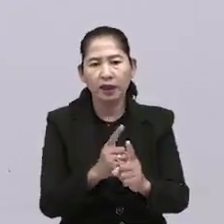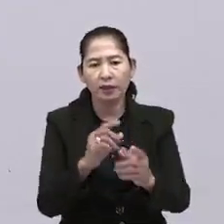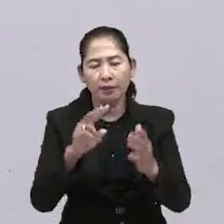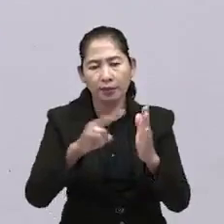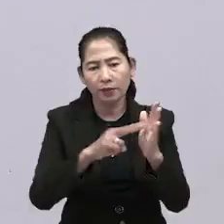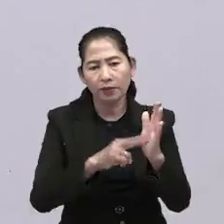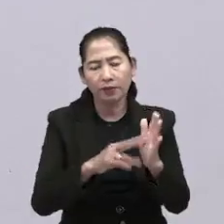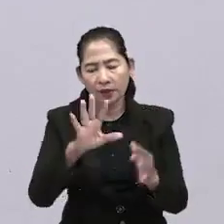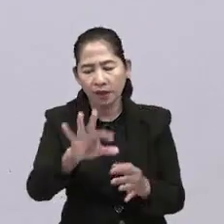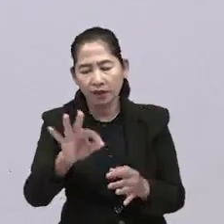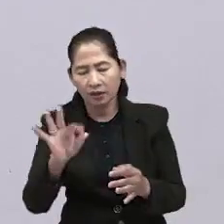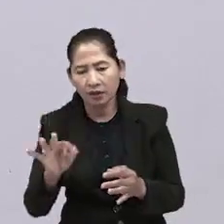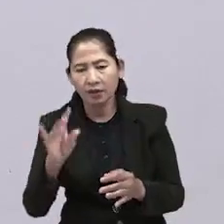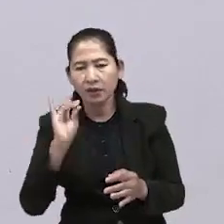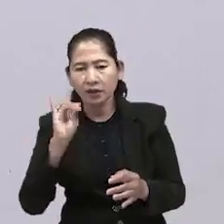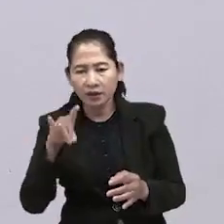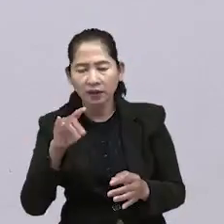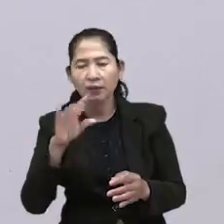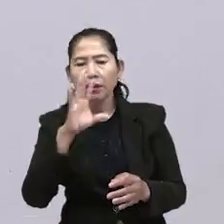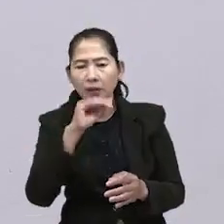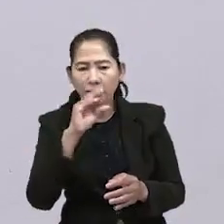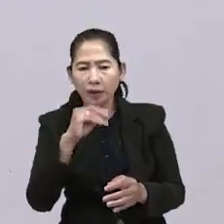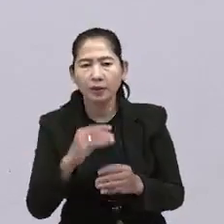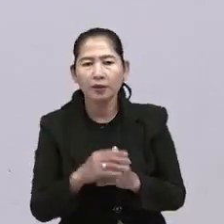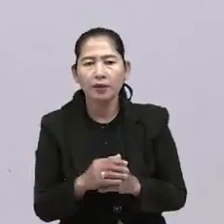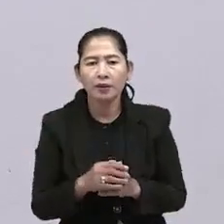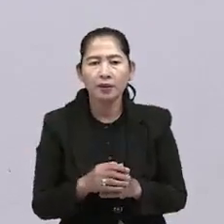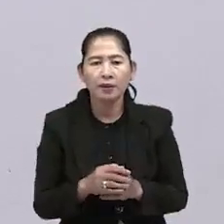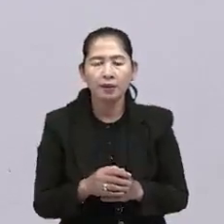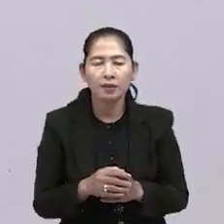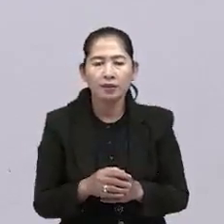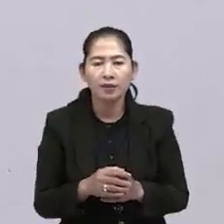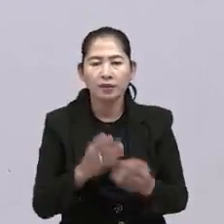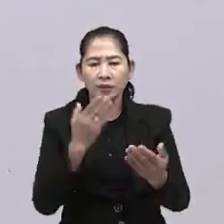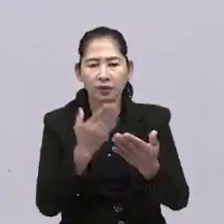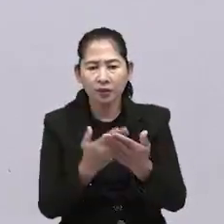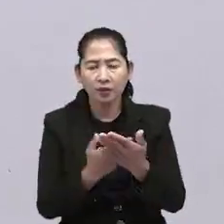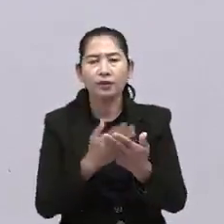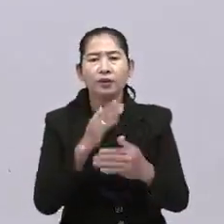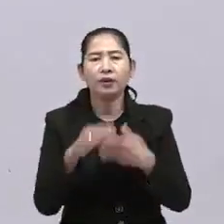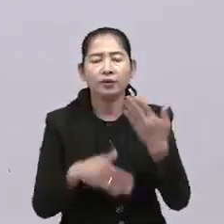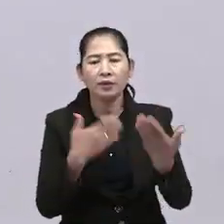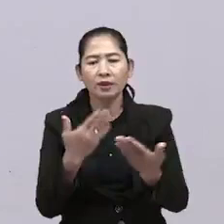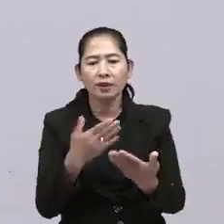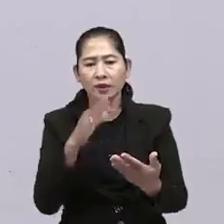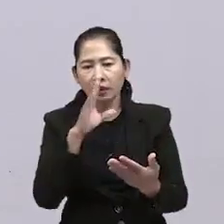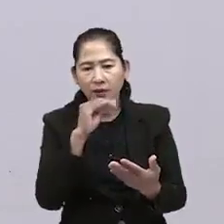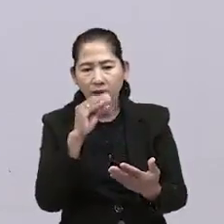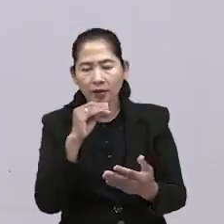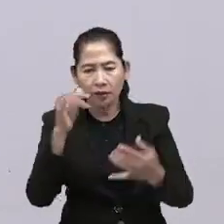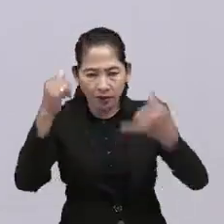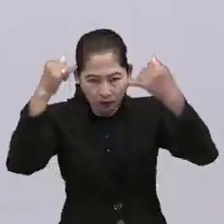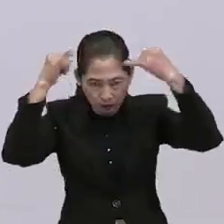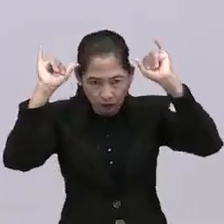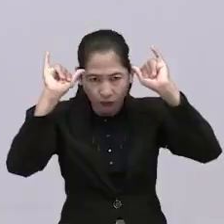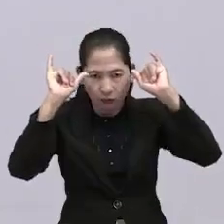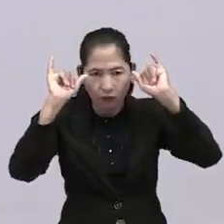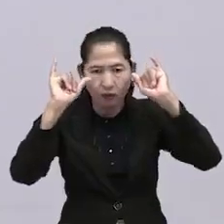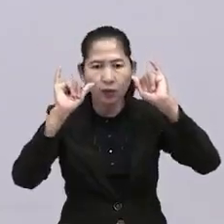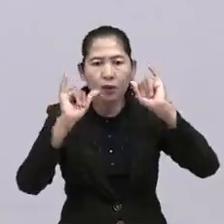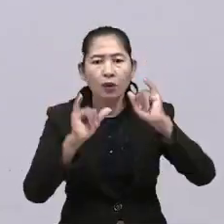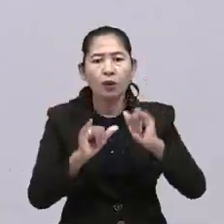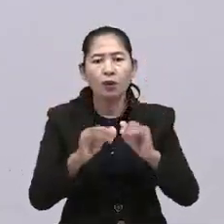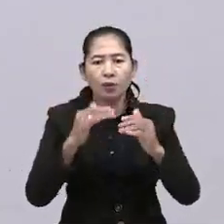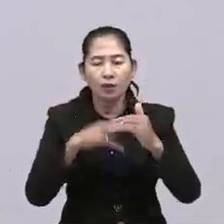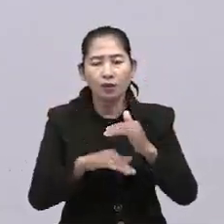រធានបទឯកូនរើសយកសត្វអីដែលកូននិយាយហ្នឹងណាកូនណាចាអរគុណចាន់កូនហើយបើសិនជាយើងនិយាយអំពីសត្វគោសត្វអីលក្ខណៈសម្បត្តិវាគឺយើ